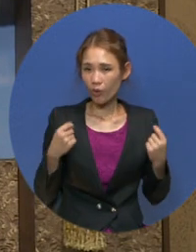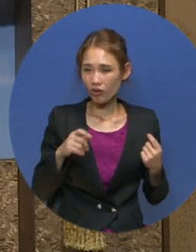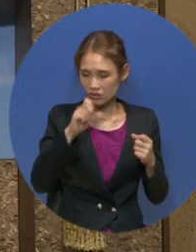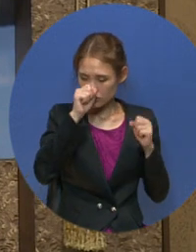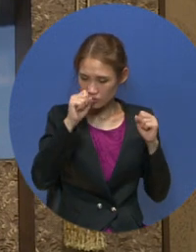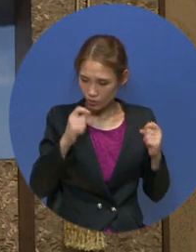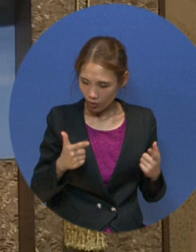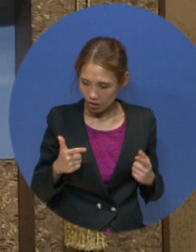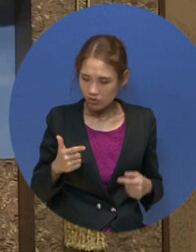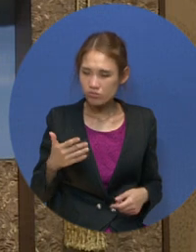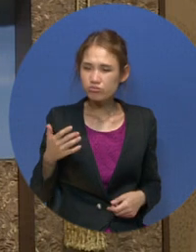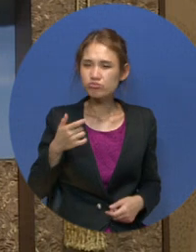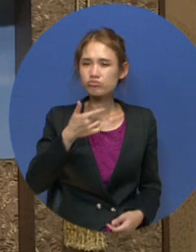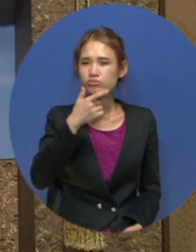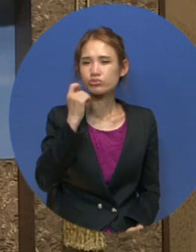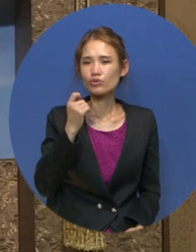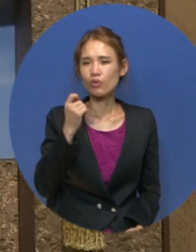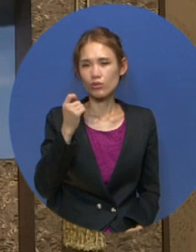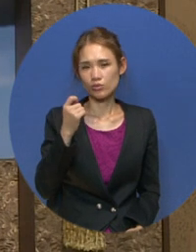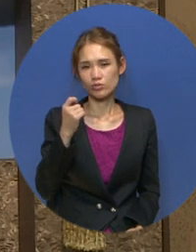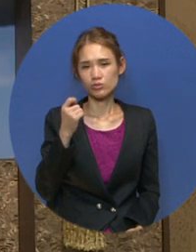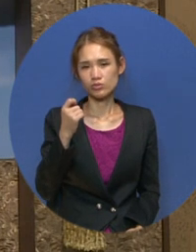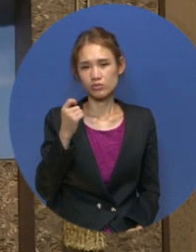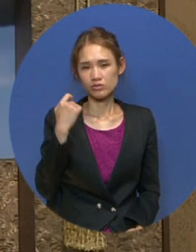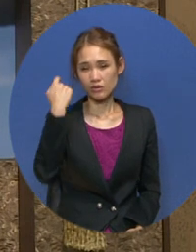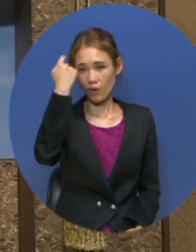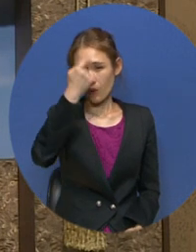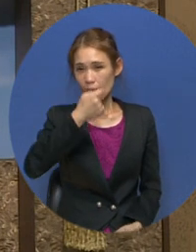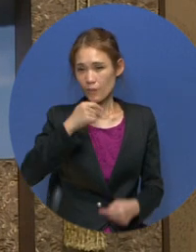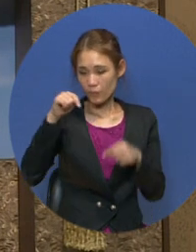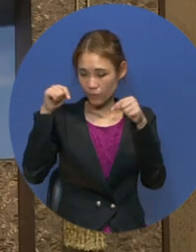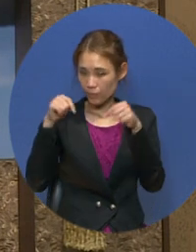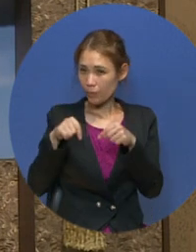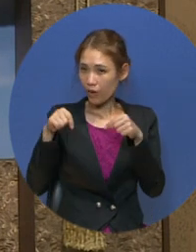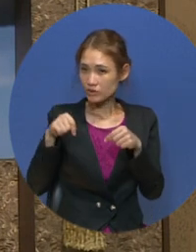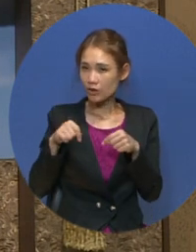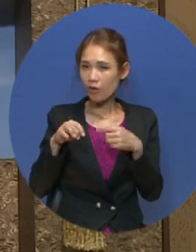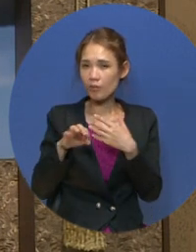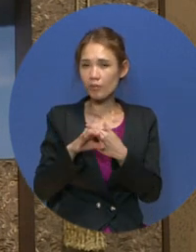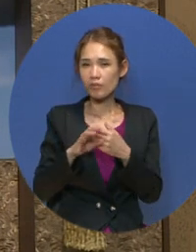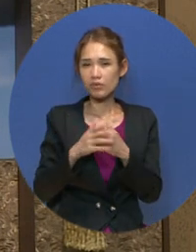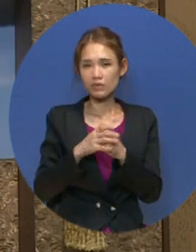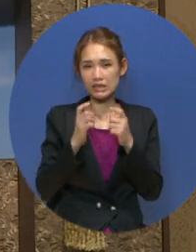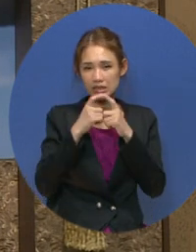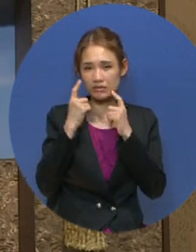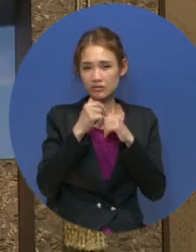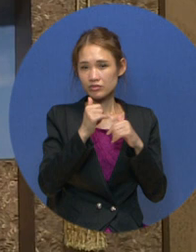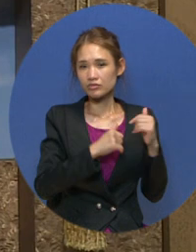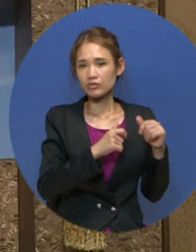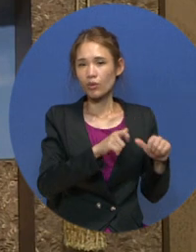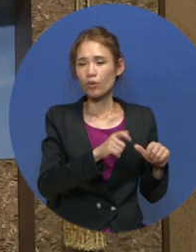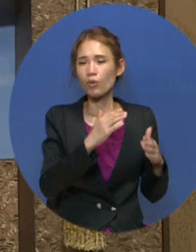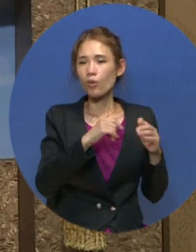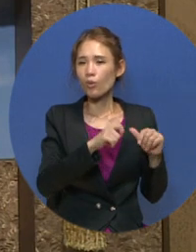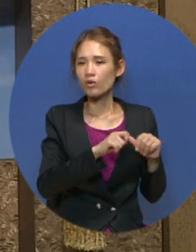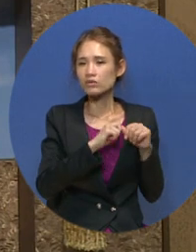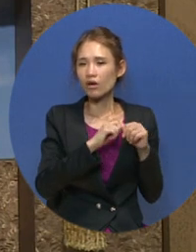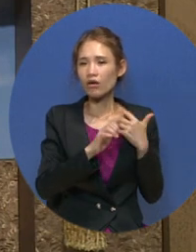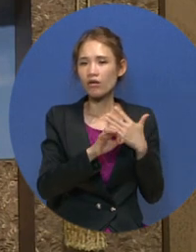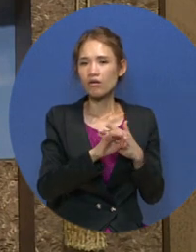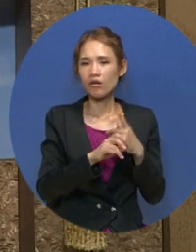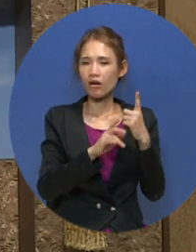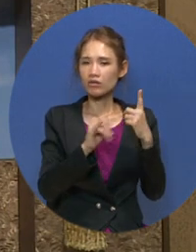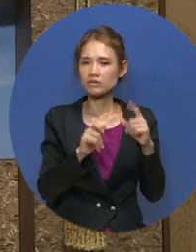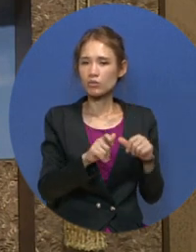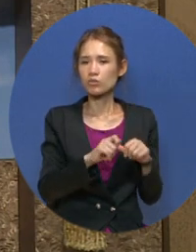주어지지 못해서 예. 저희가 면접을 보게 되거나 이력서 제가 공채를 하게 되면 한 사람